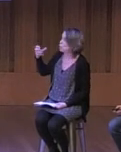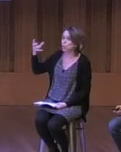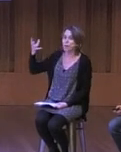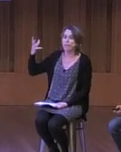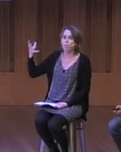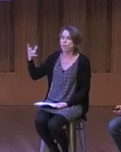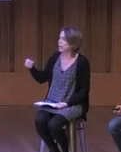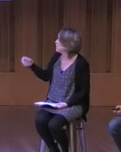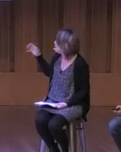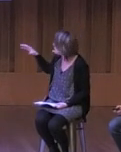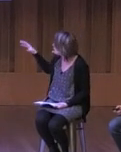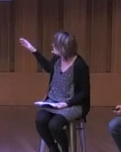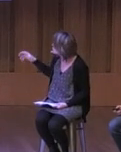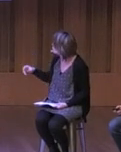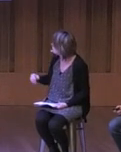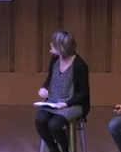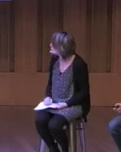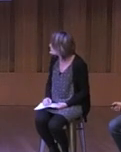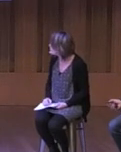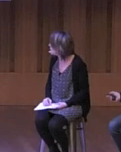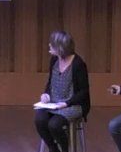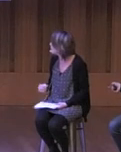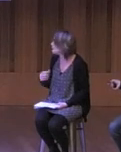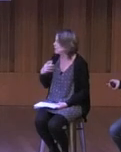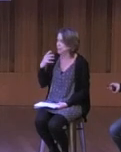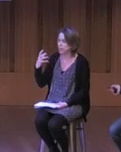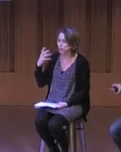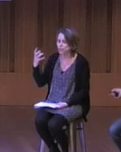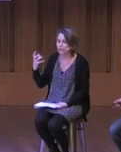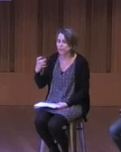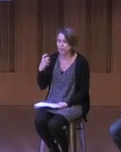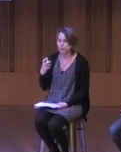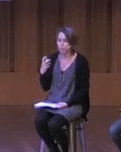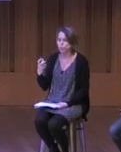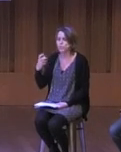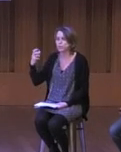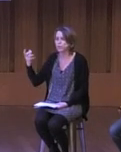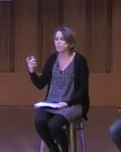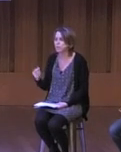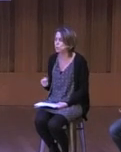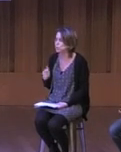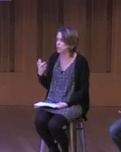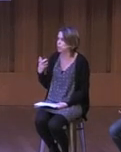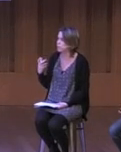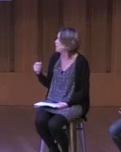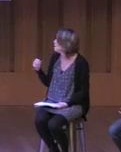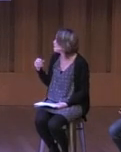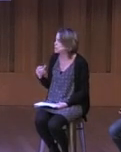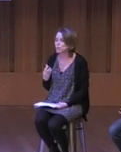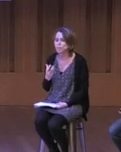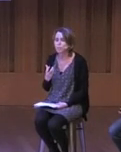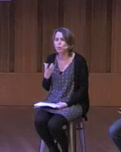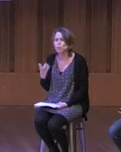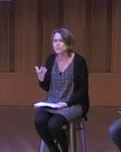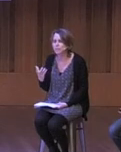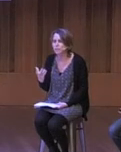imatge urbana de model. I en canvi a sota, veieu una mica la nostra idea era que, tot i ser un element estructural i urbà, també és